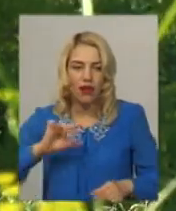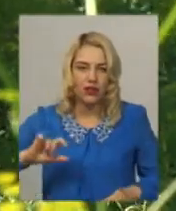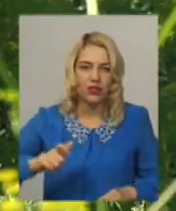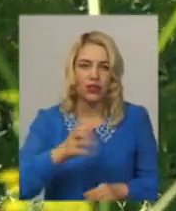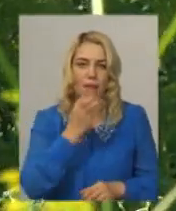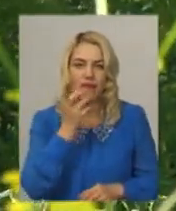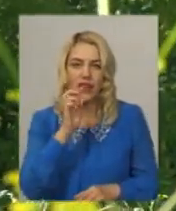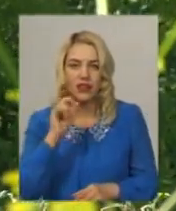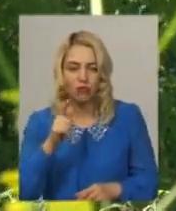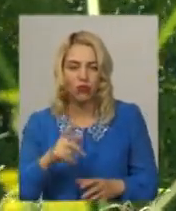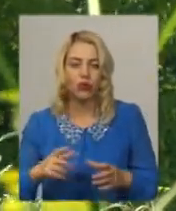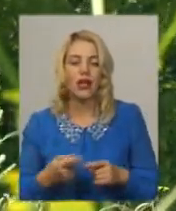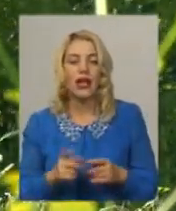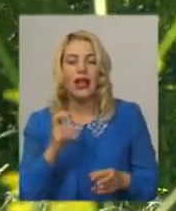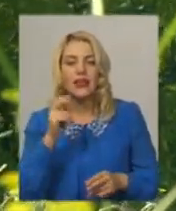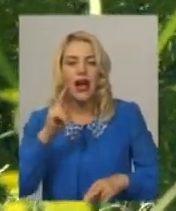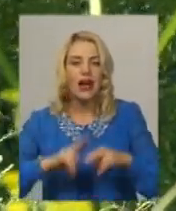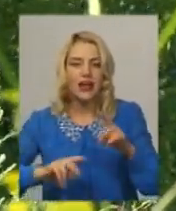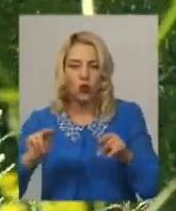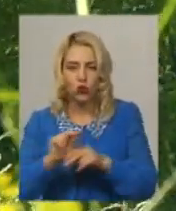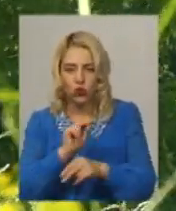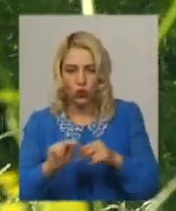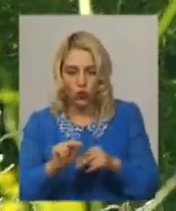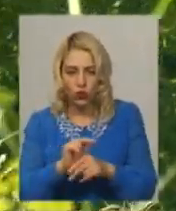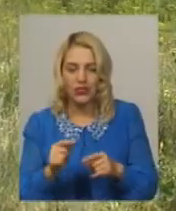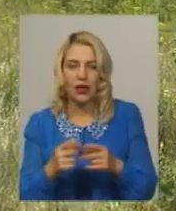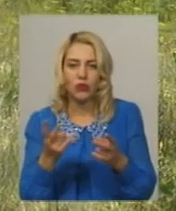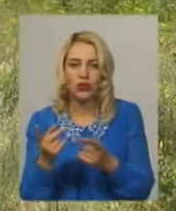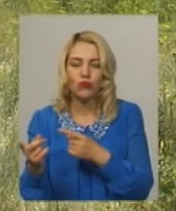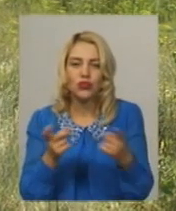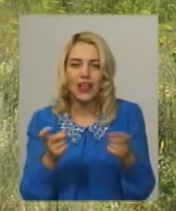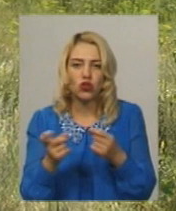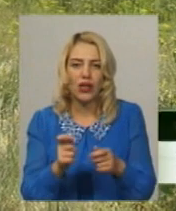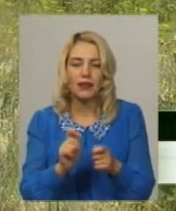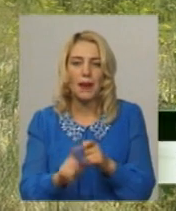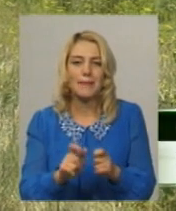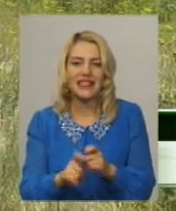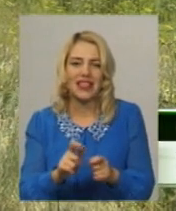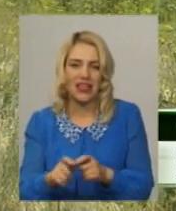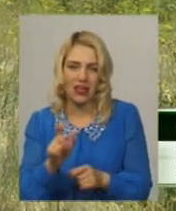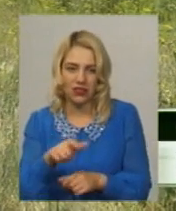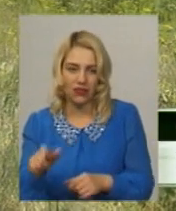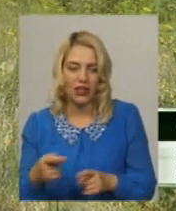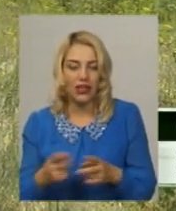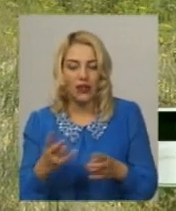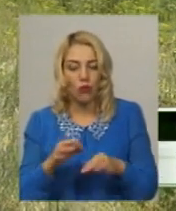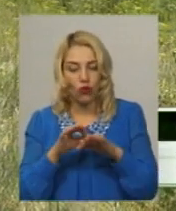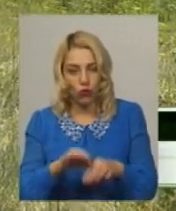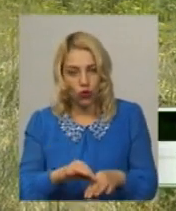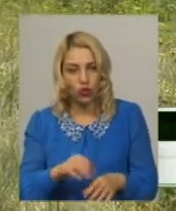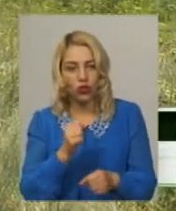його думку, до реконструкції пам'ятки потрібно залучати кошти громади та меценатів. Тут потрібно проводити роботу з депутатами